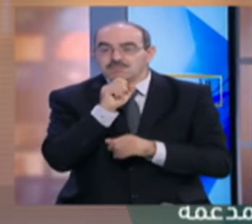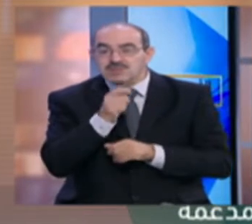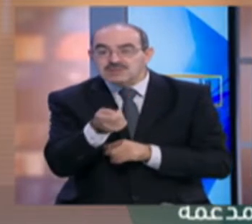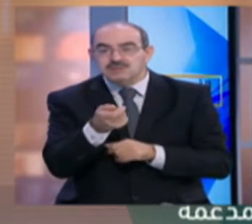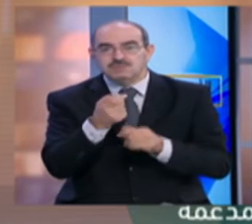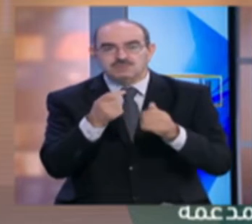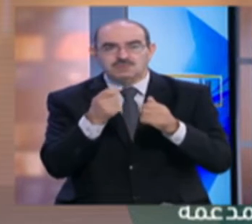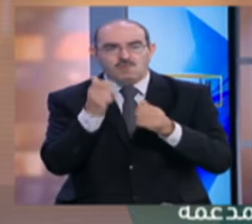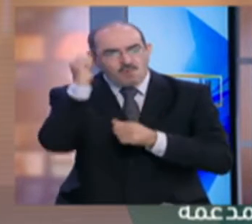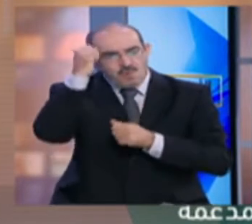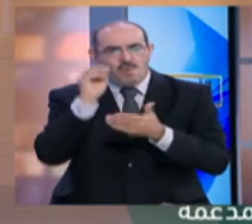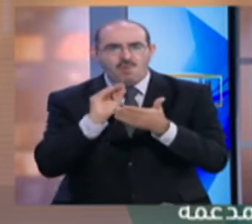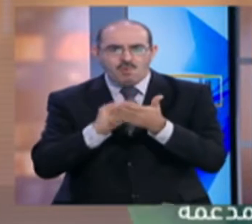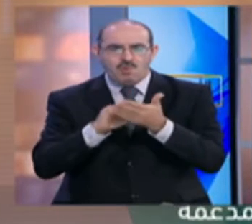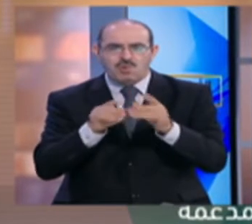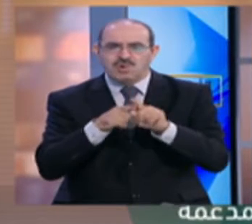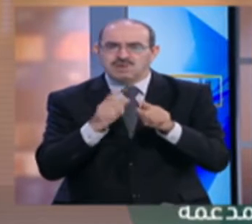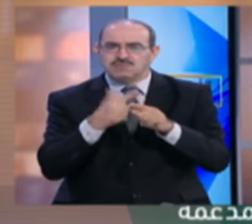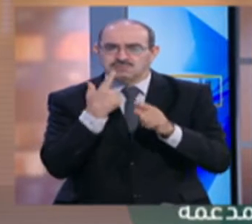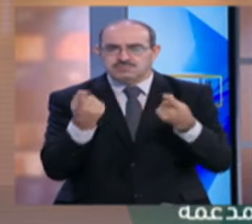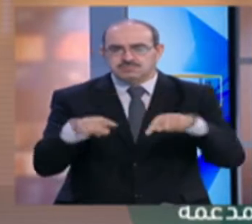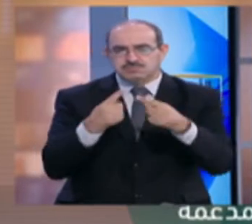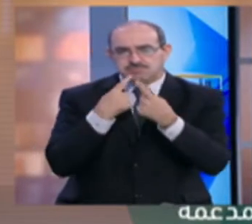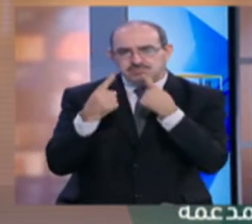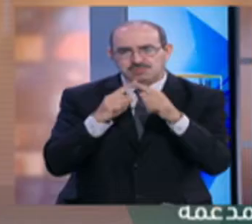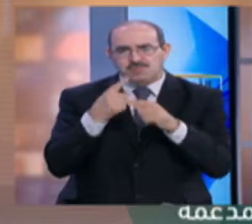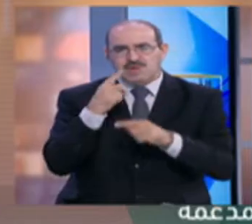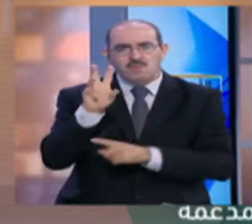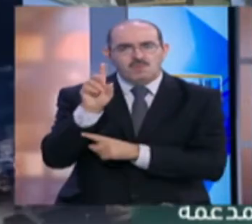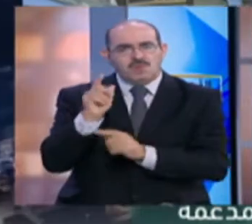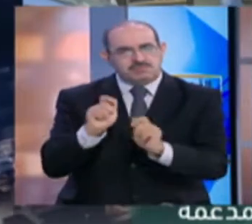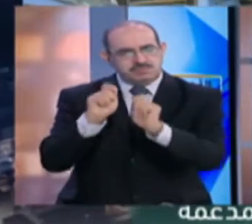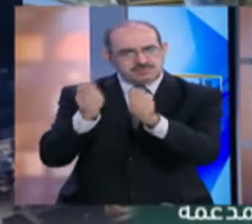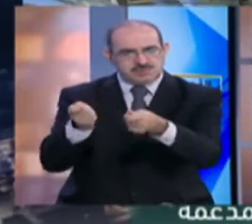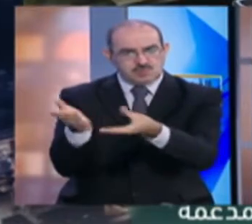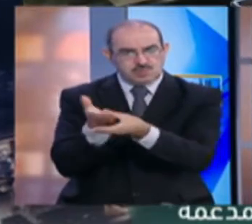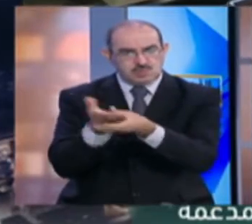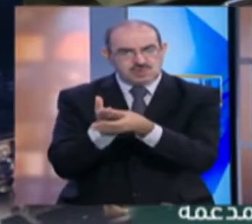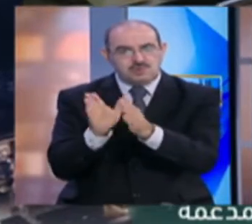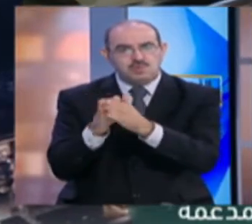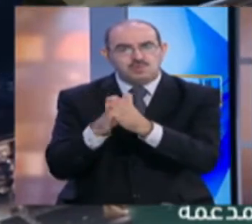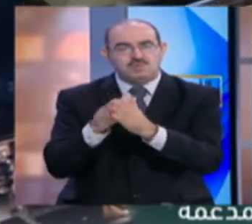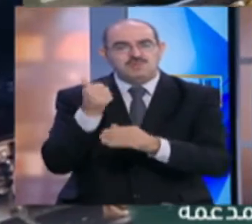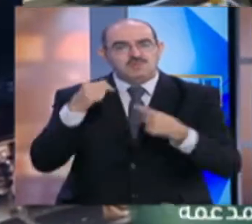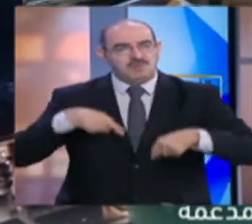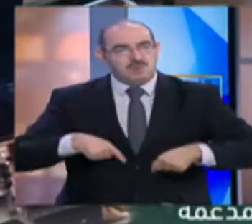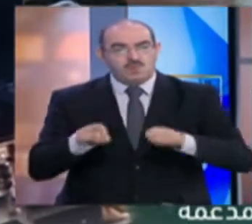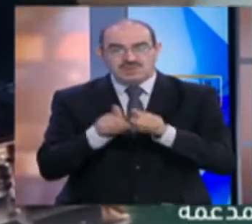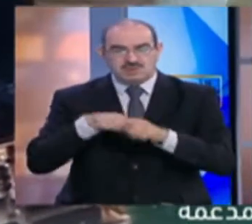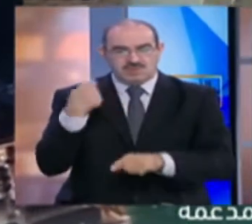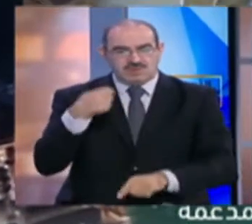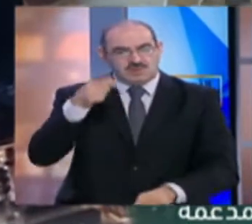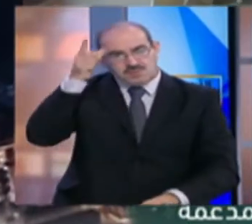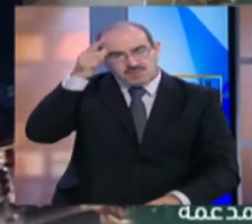الملف، والملف محطوط في الطاولة تاع السيد رئيس الجمهورية ومحطوط في الطاولة تاع السيد وزير دونك